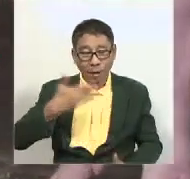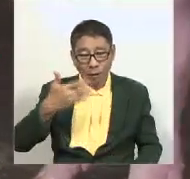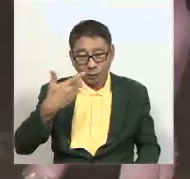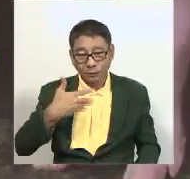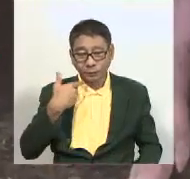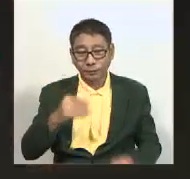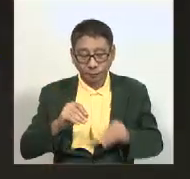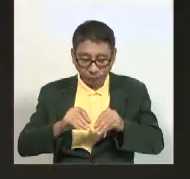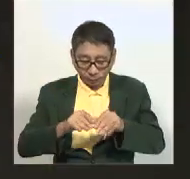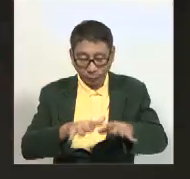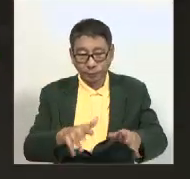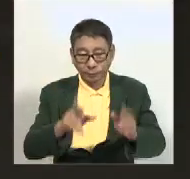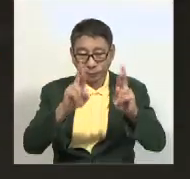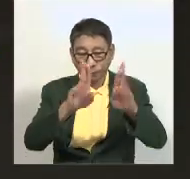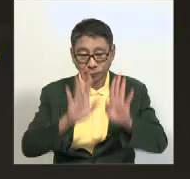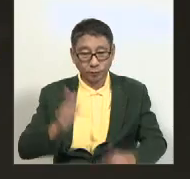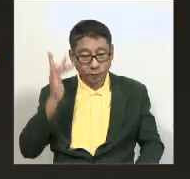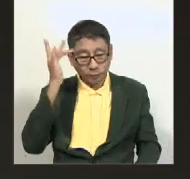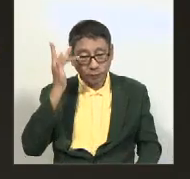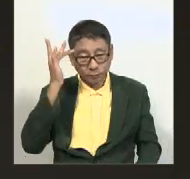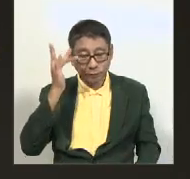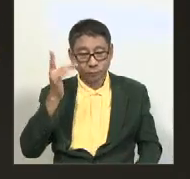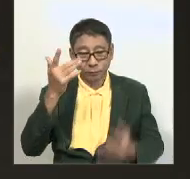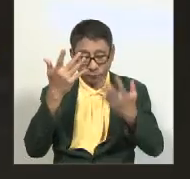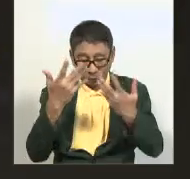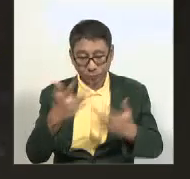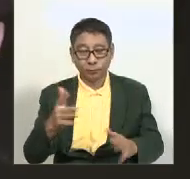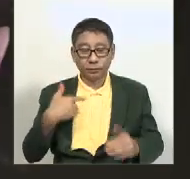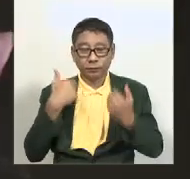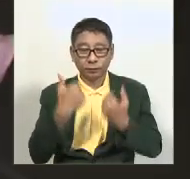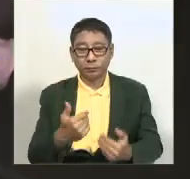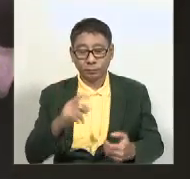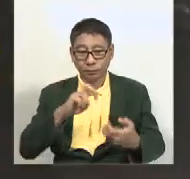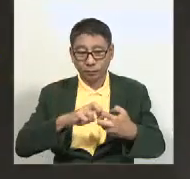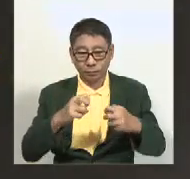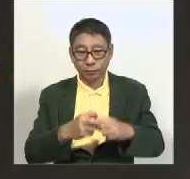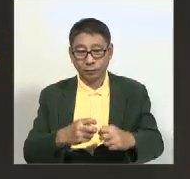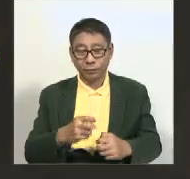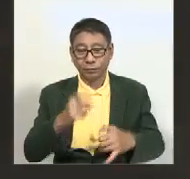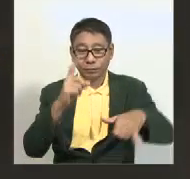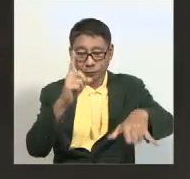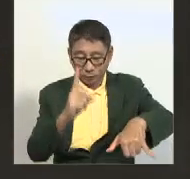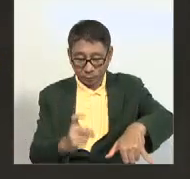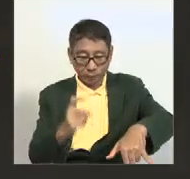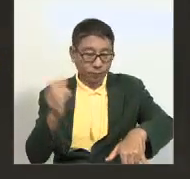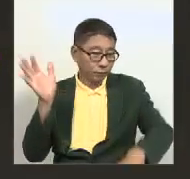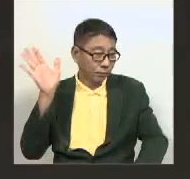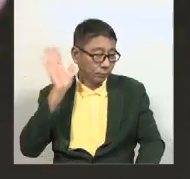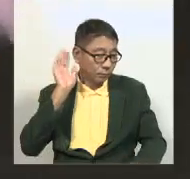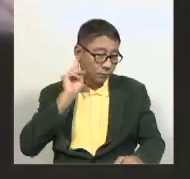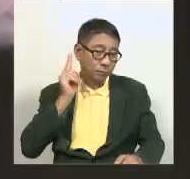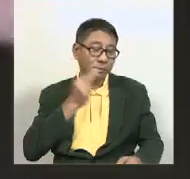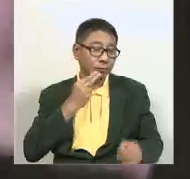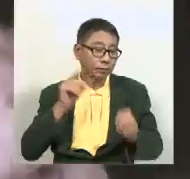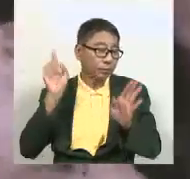ากนั้นเนี่ยเชื้อก็จะเข้าสู่ระบบประสาทถ้าเกิดเชื้อเข้าสู่ระบบประสาทแล้วอาจทำให้เกิดการสูญเสียการได้ยินแบบถาว